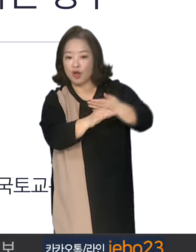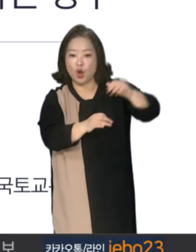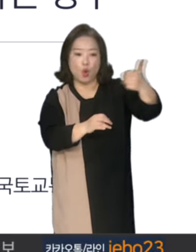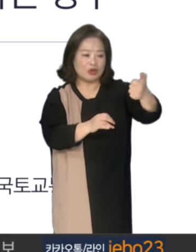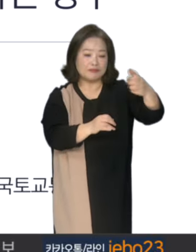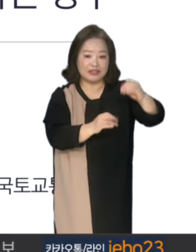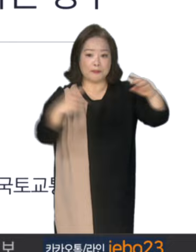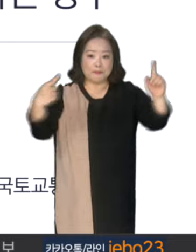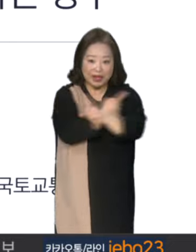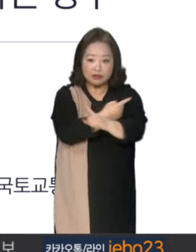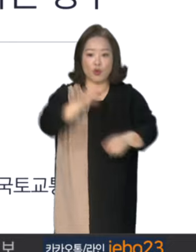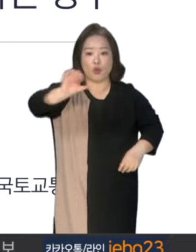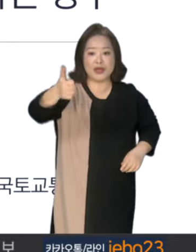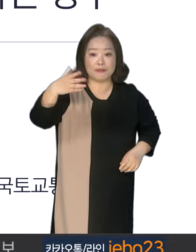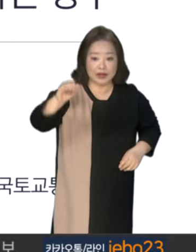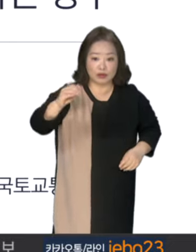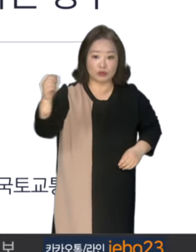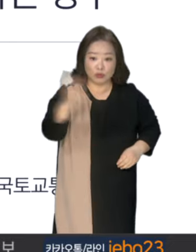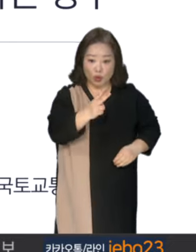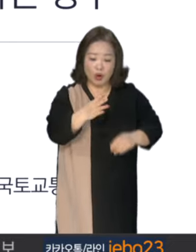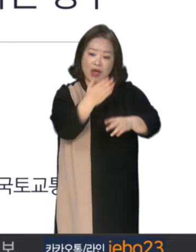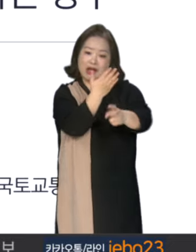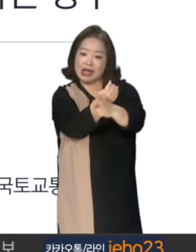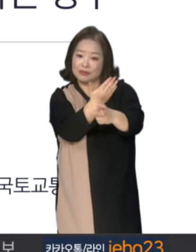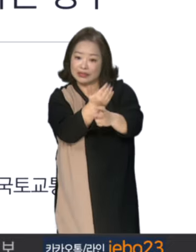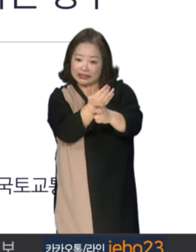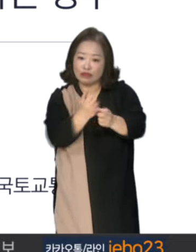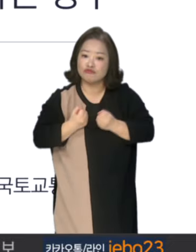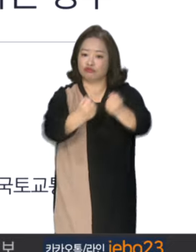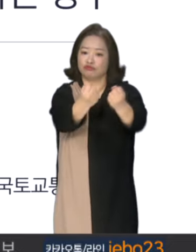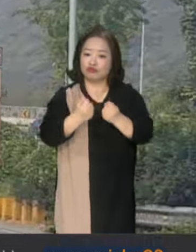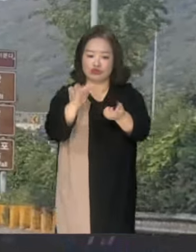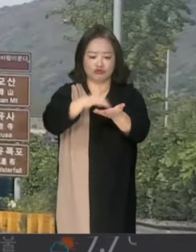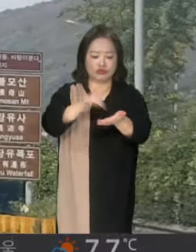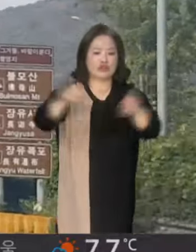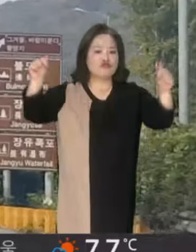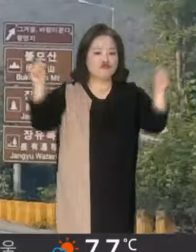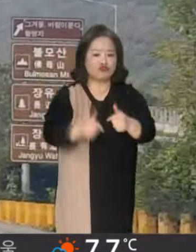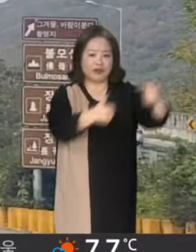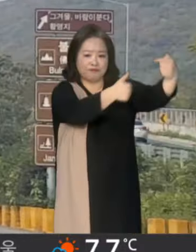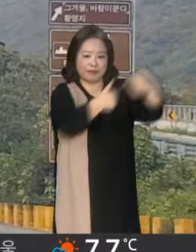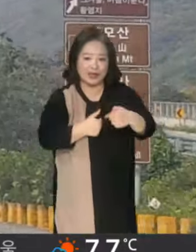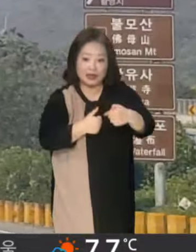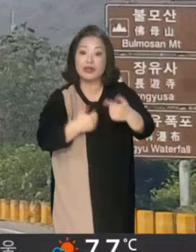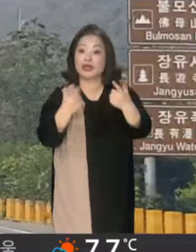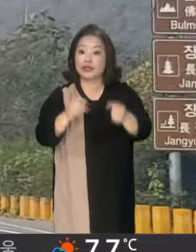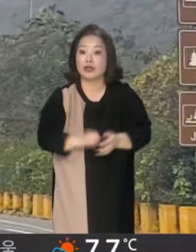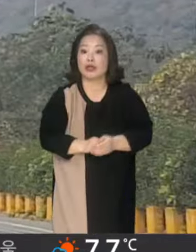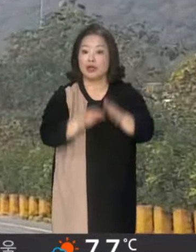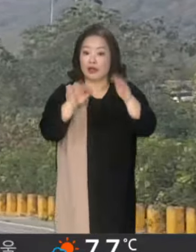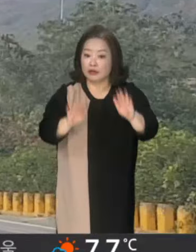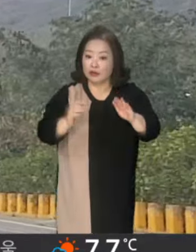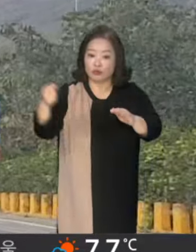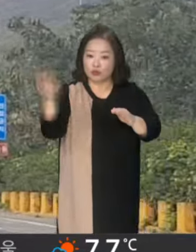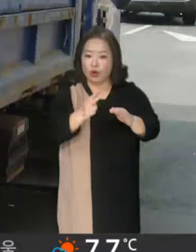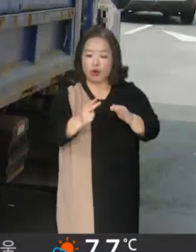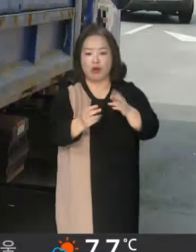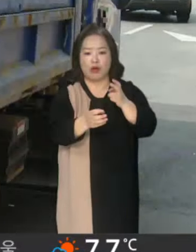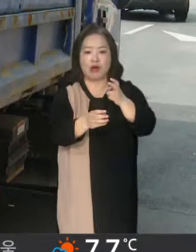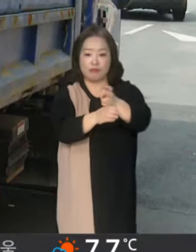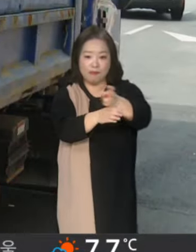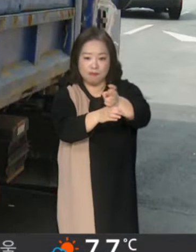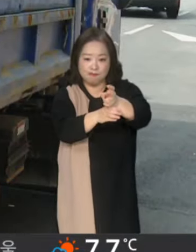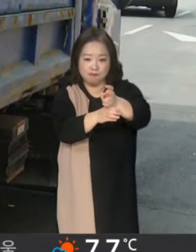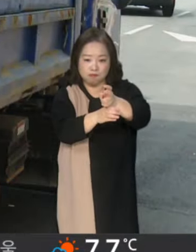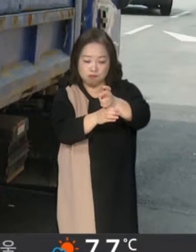.심각한경우, 정부는등록차량 수를강제로줄이는명령을내릴것입니다 .운송 회사가트럭소유주에게과적을 강요하거나판스프링과